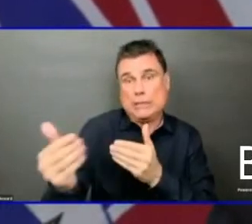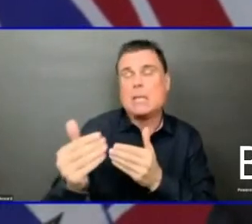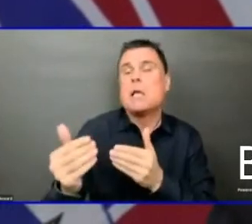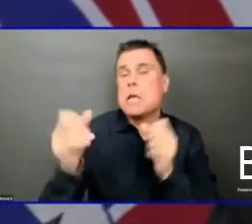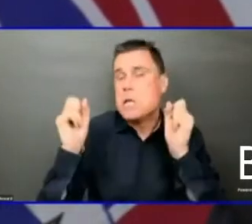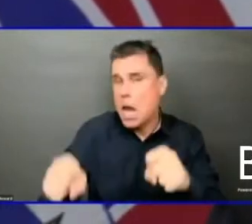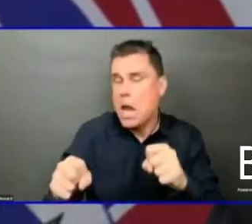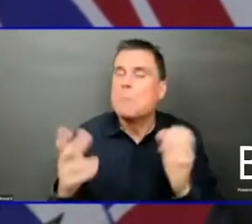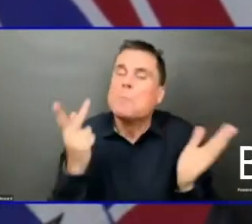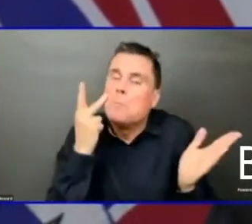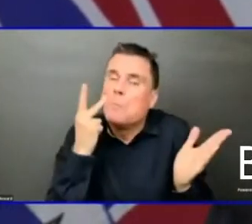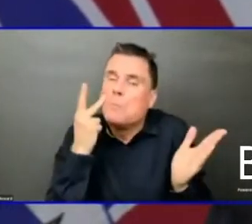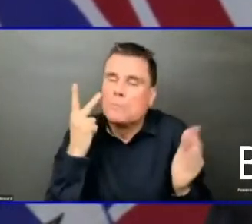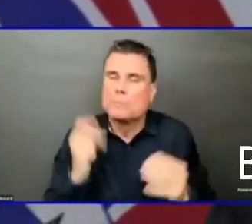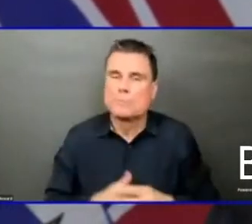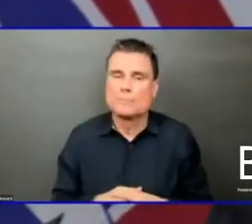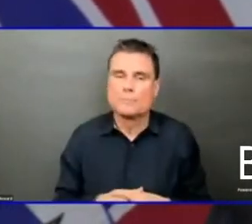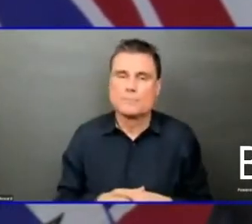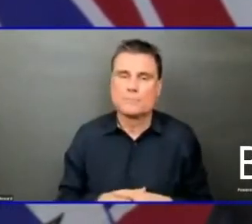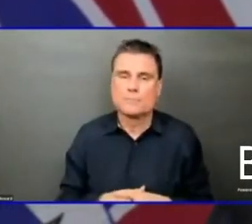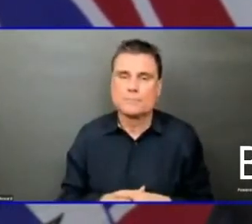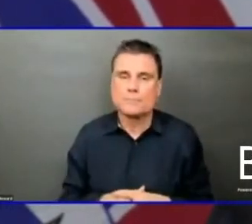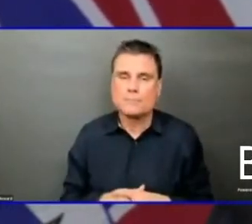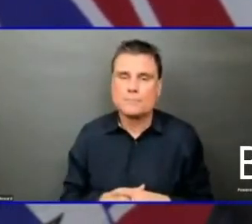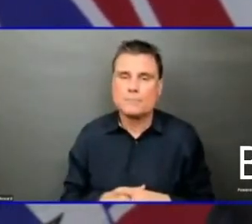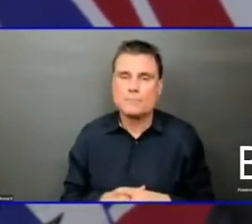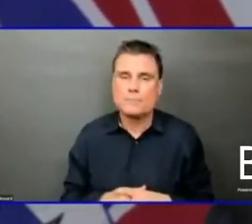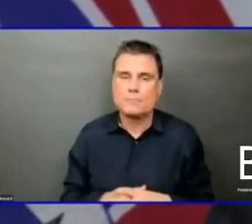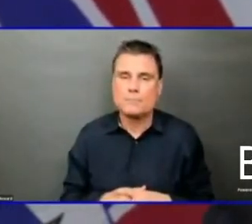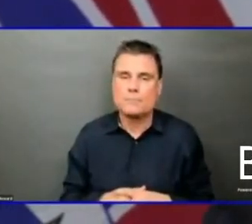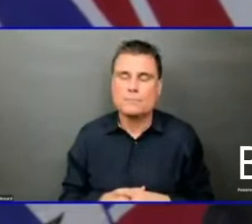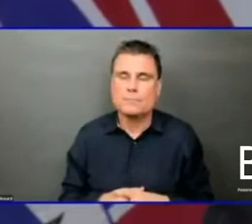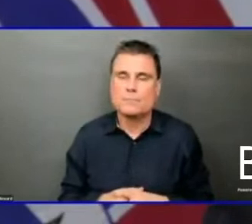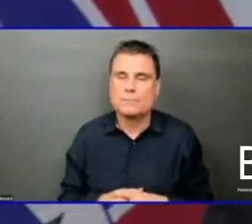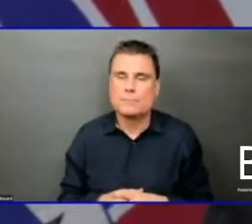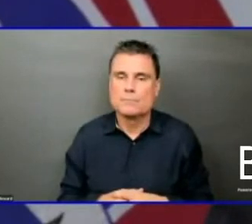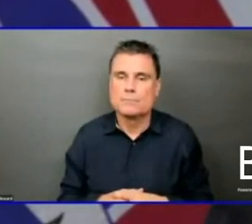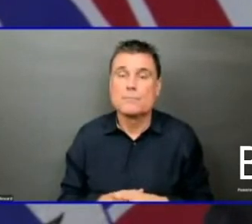些计划条件都没有符合我们的要求。